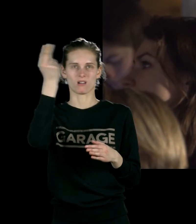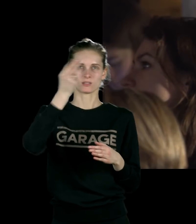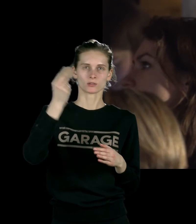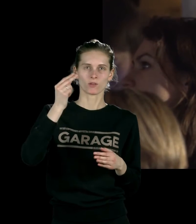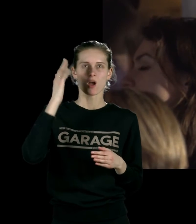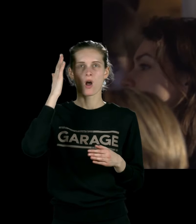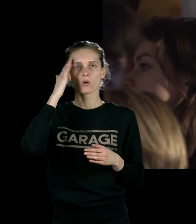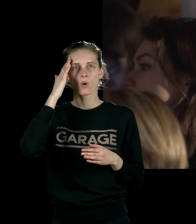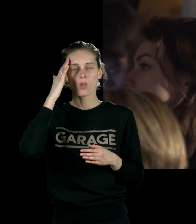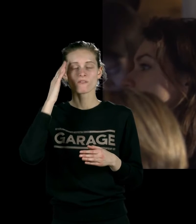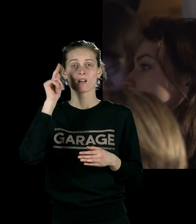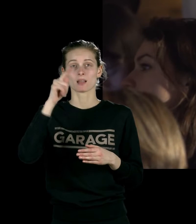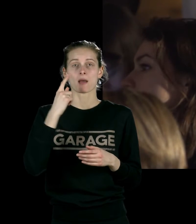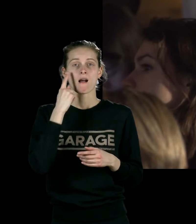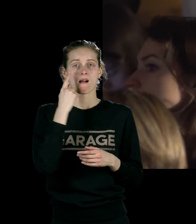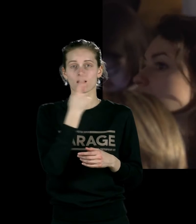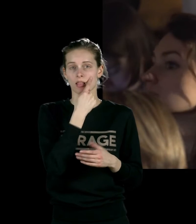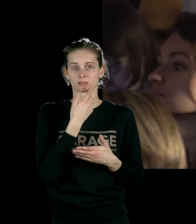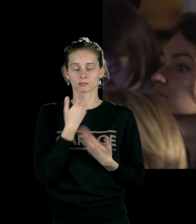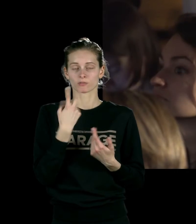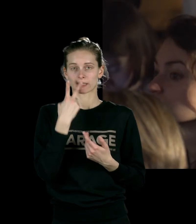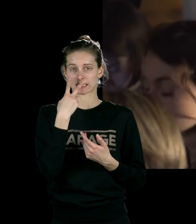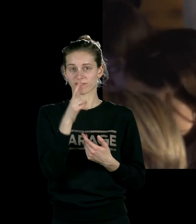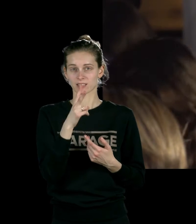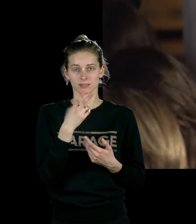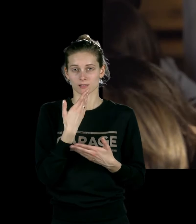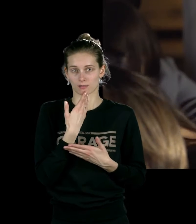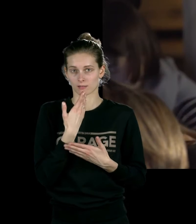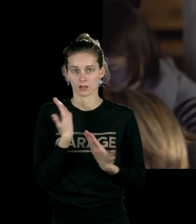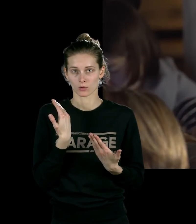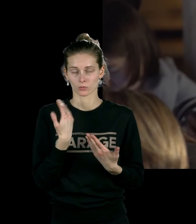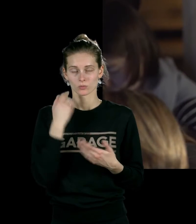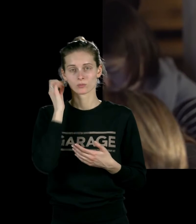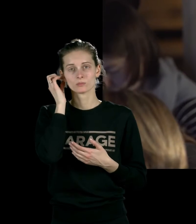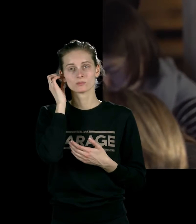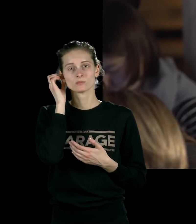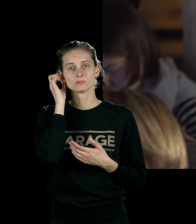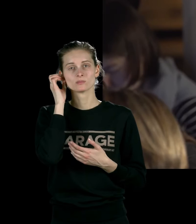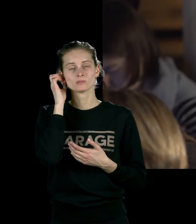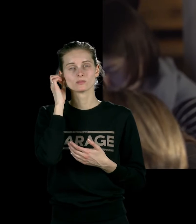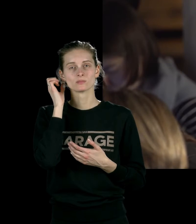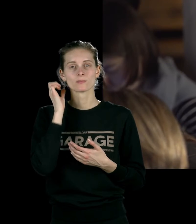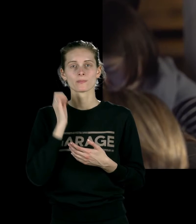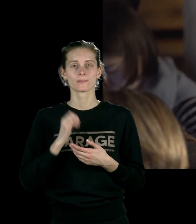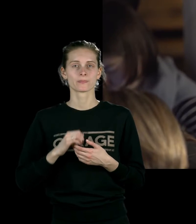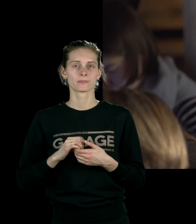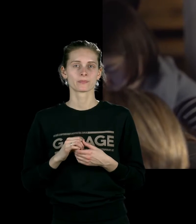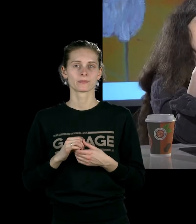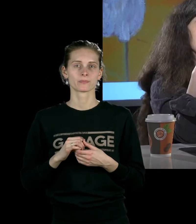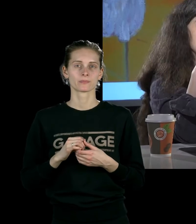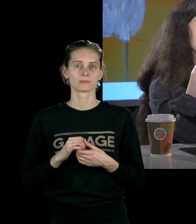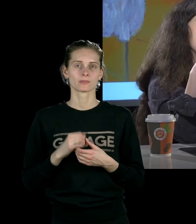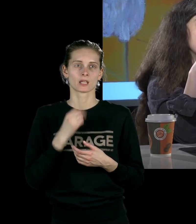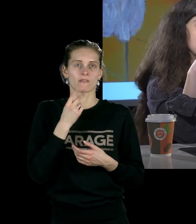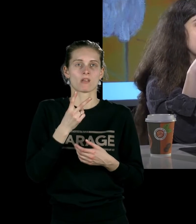это головы, у которых нет глаз, то есть нет зрения, это вообще некий образ существования, который не связан со зрением, не связан со